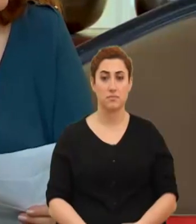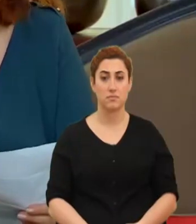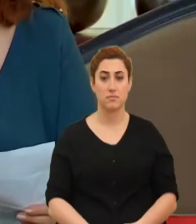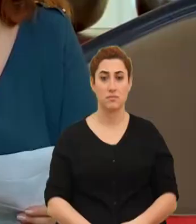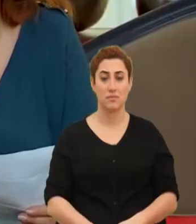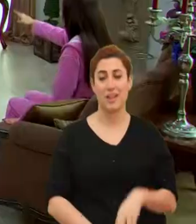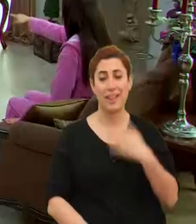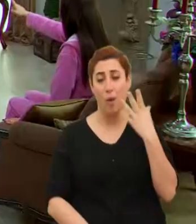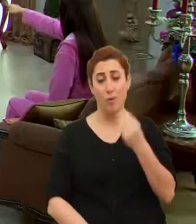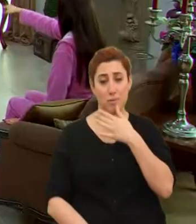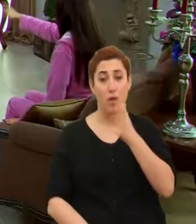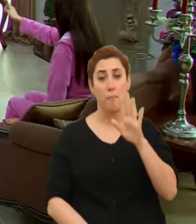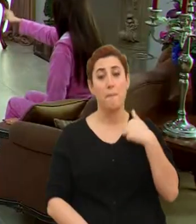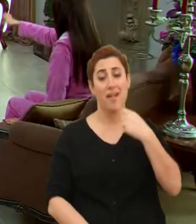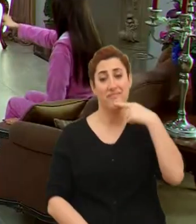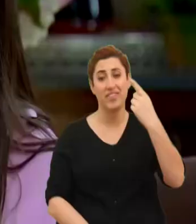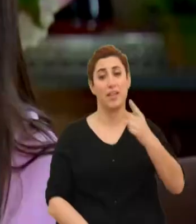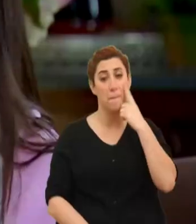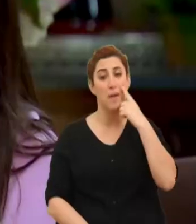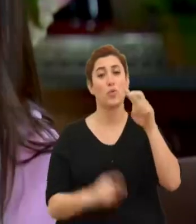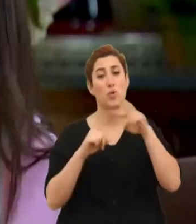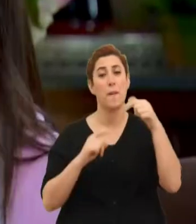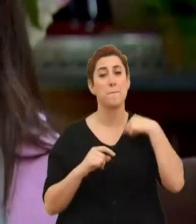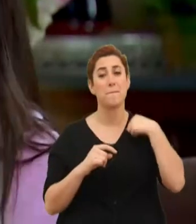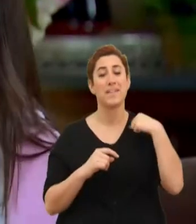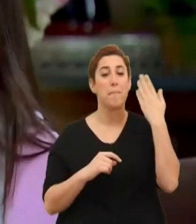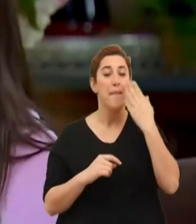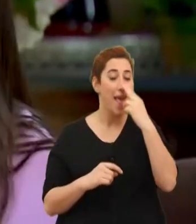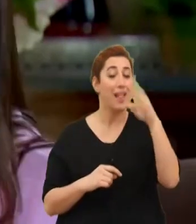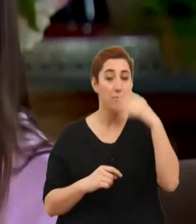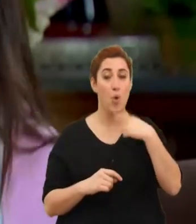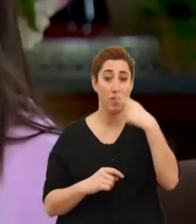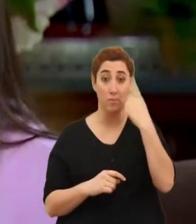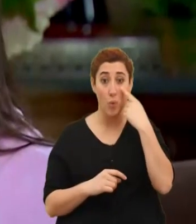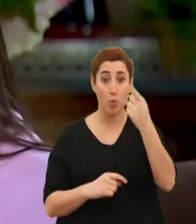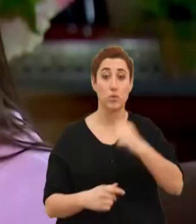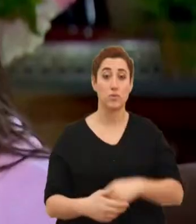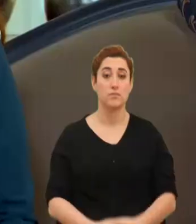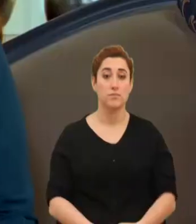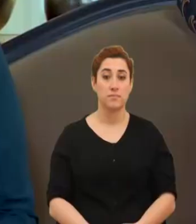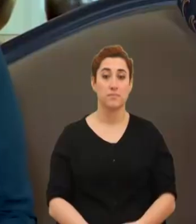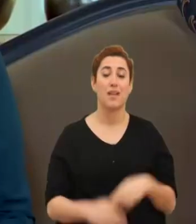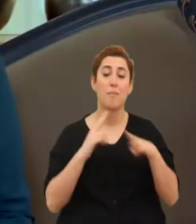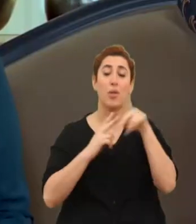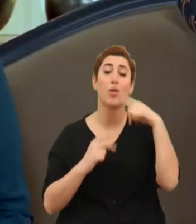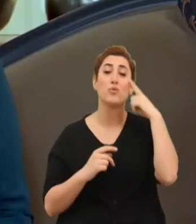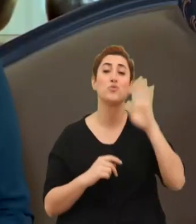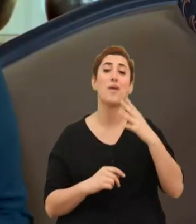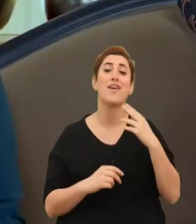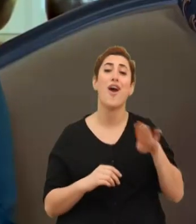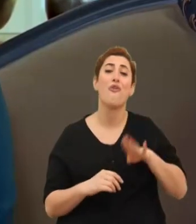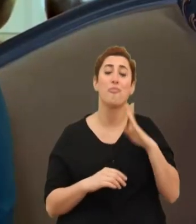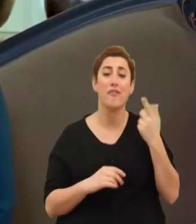İşte gerisini biliyorsunuz. Ama ben demiştim. Bak Nurhan beni çekici bulmuyor demiştim size. Gördünüz mü işte? Hemen öyle düşünme